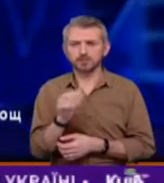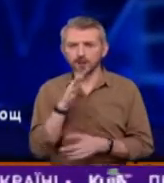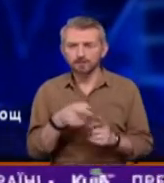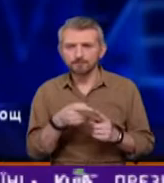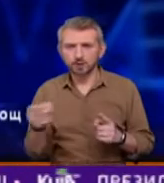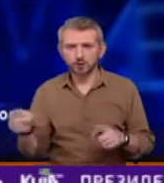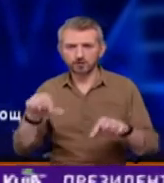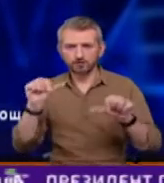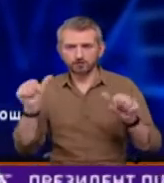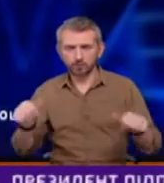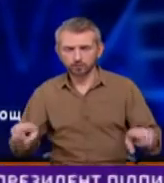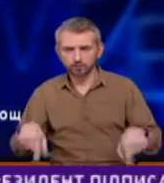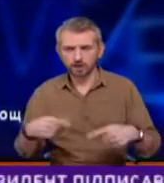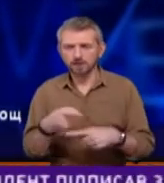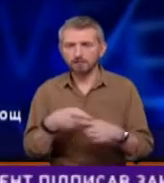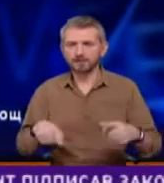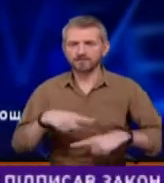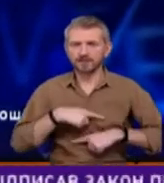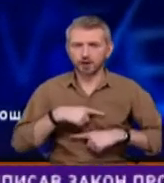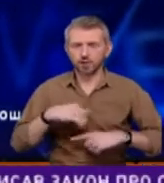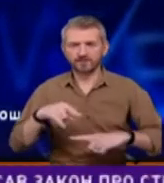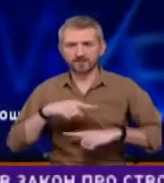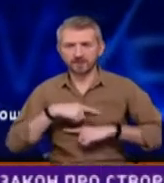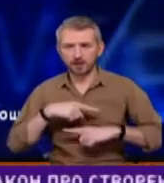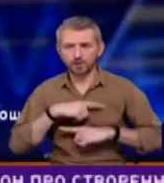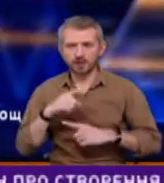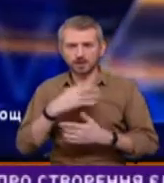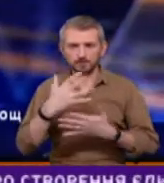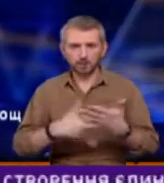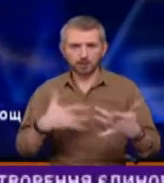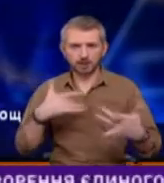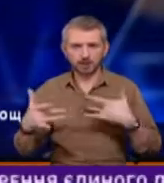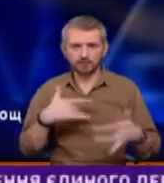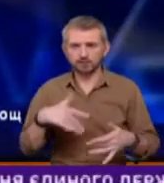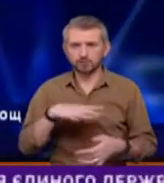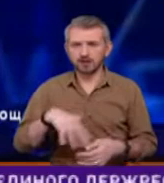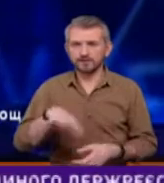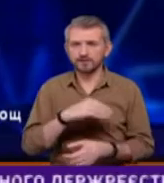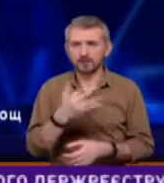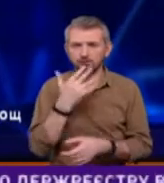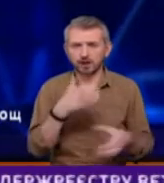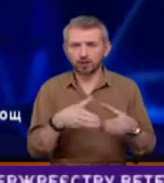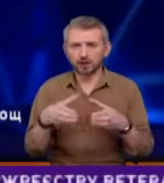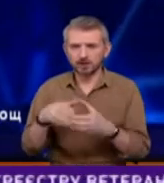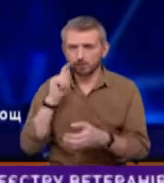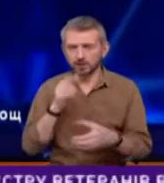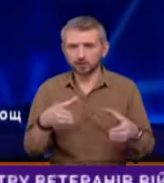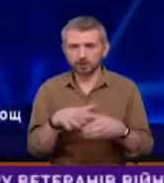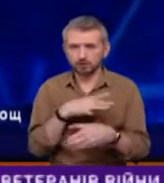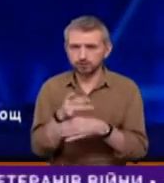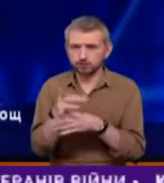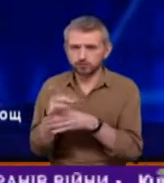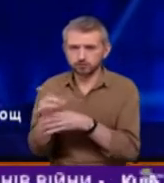періоді формування півфіналу і фіналу з меню артистів були всі національні колективи і українські колективи були